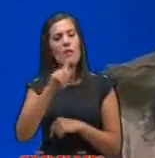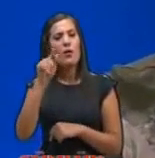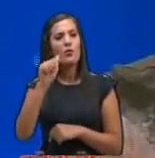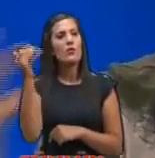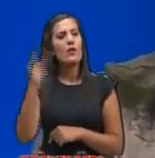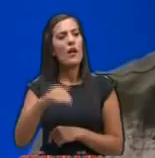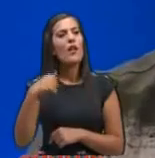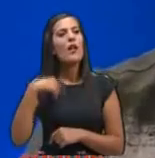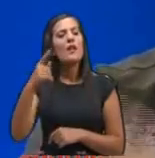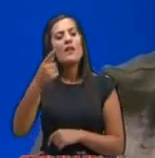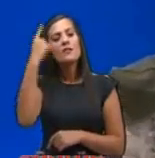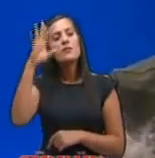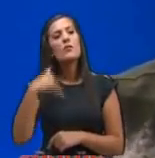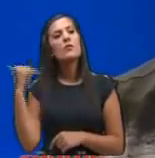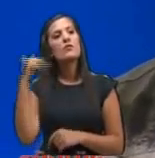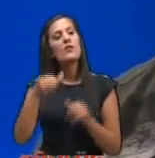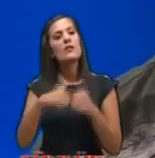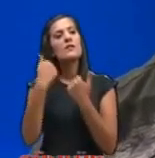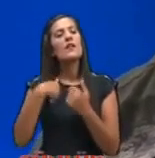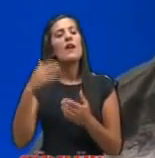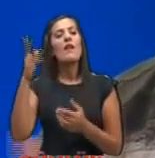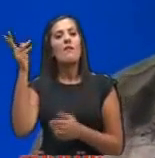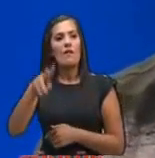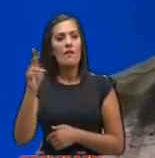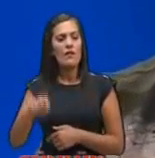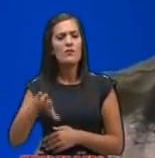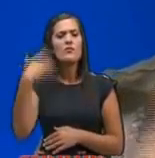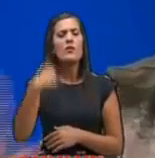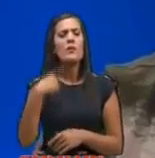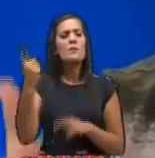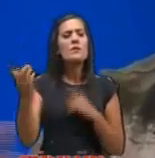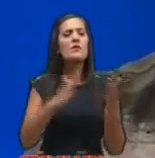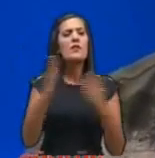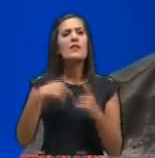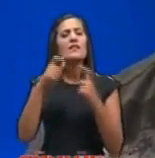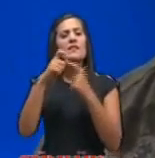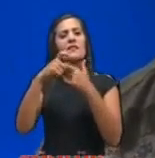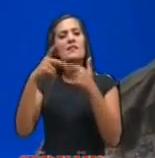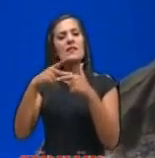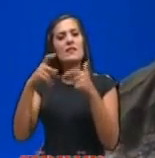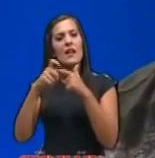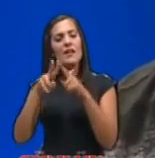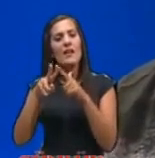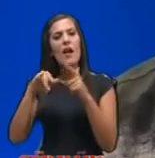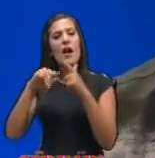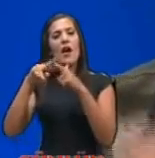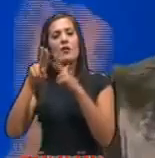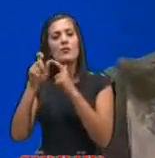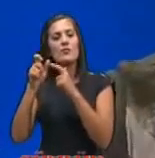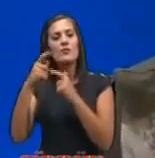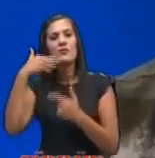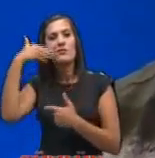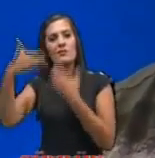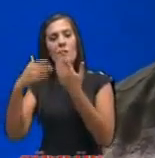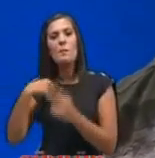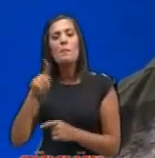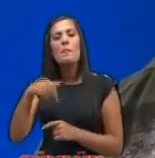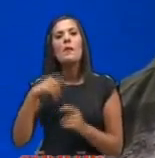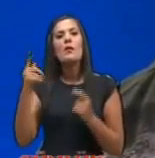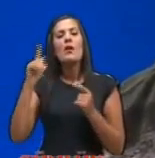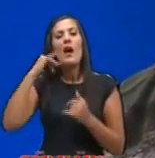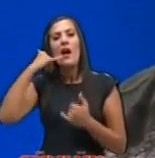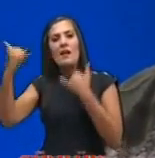tabii artık çok uzun süre yapacak bir iş olmadığı evet. için. Orada rahmetli büyük müzisyen onunla tanıştım. Onu Tunç'la. Onu da beni işte beğendi.